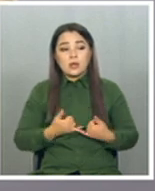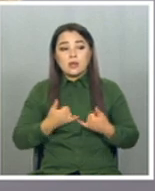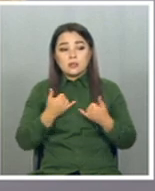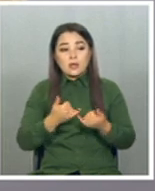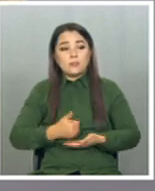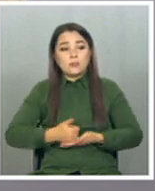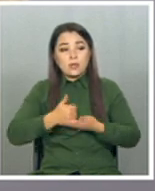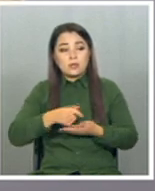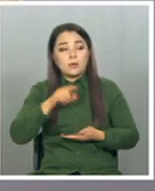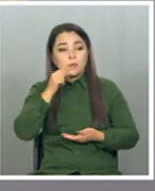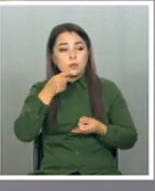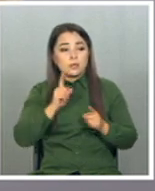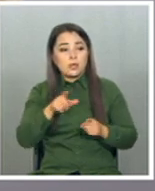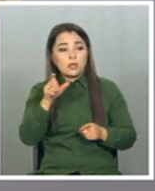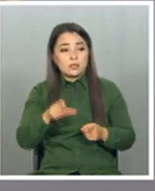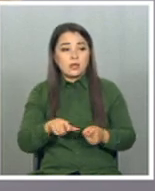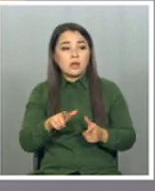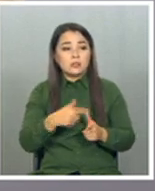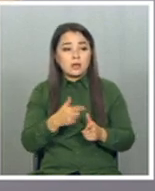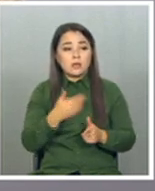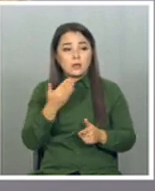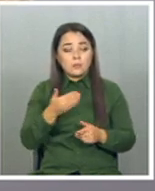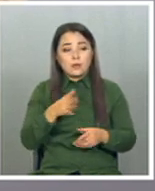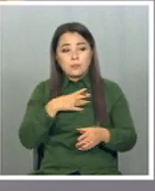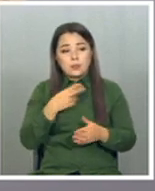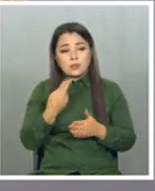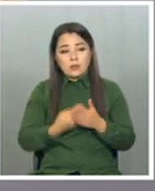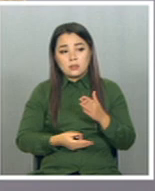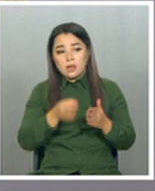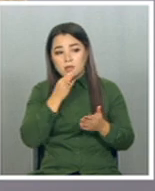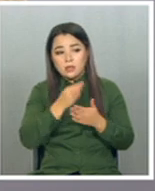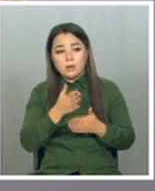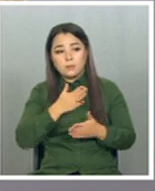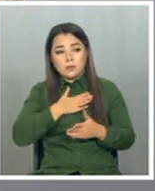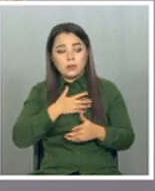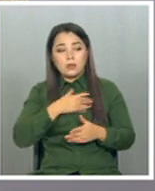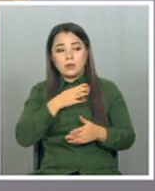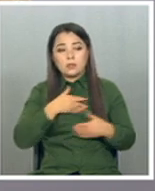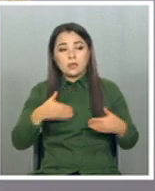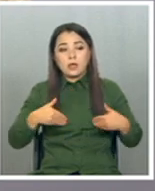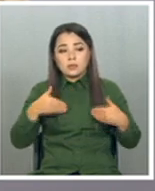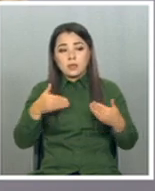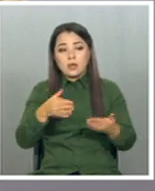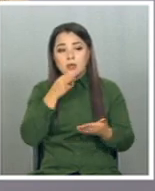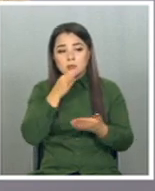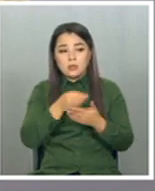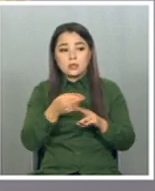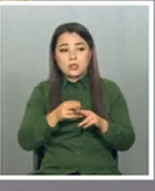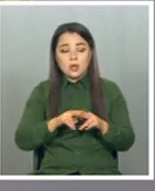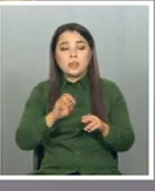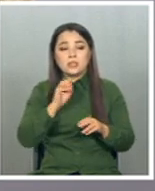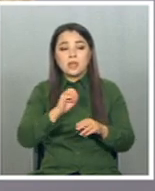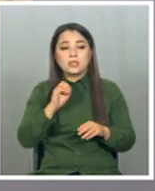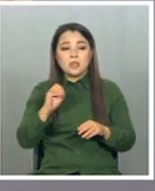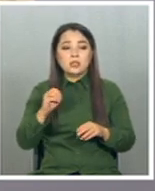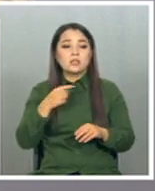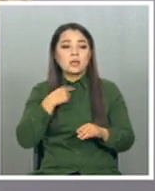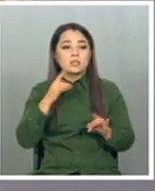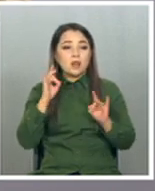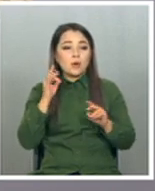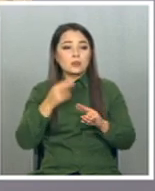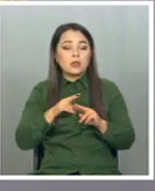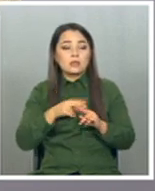ересім, есім сені есірткен, есілде менің кеңесім. Жыр жолдары дауысты